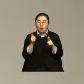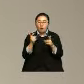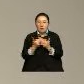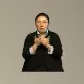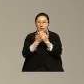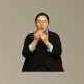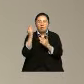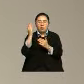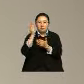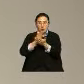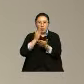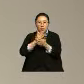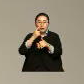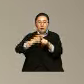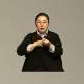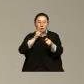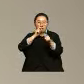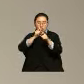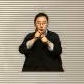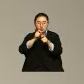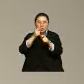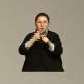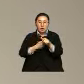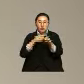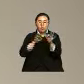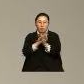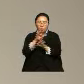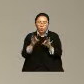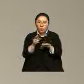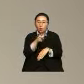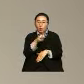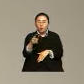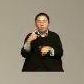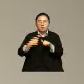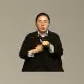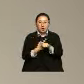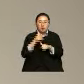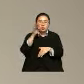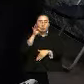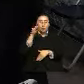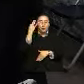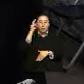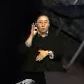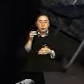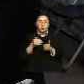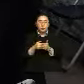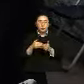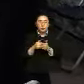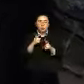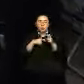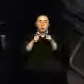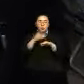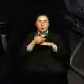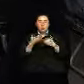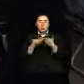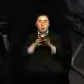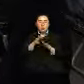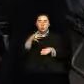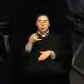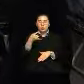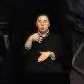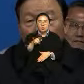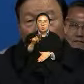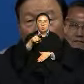친환경 중심으로 자연이 경제이고 곧 자연이 돈임을 깨닫고 더불어민주당 최재관